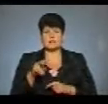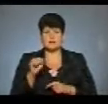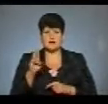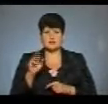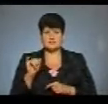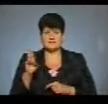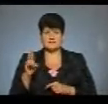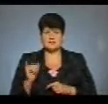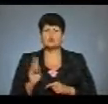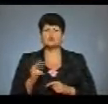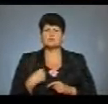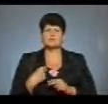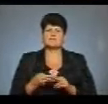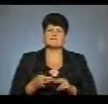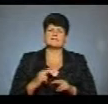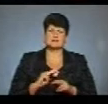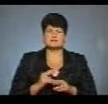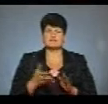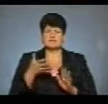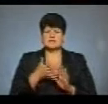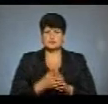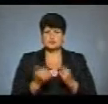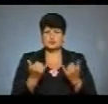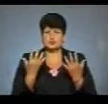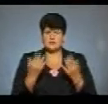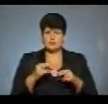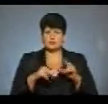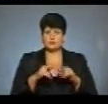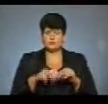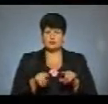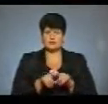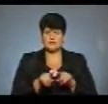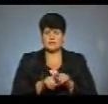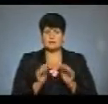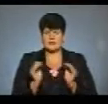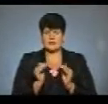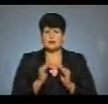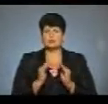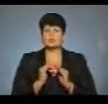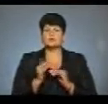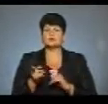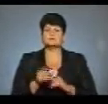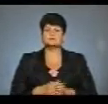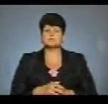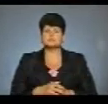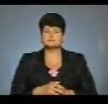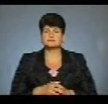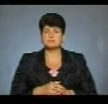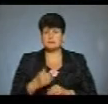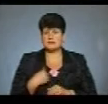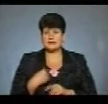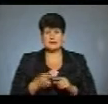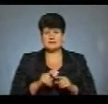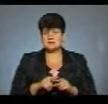який таки, хто мені компенсує витрати, щоб на нинішній час збудувати отакий даже маленький будиночок? Тому що мене це